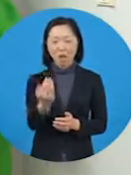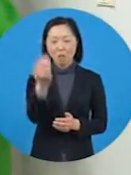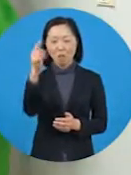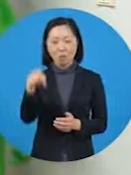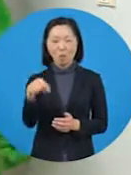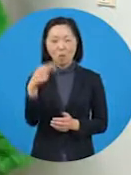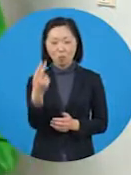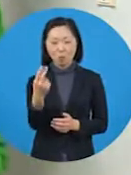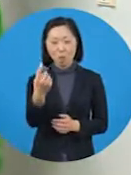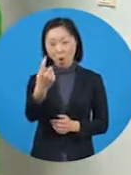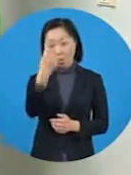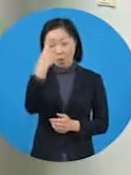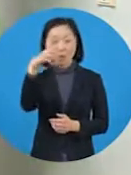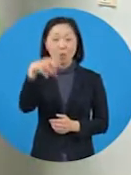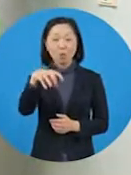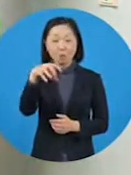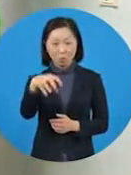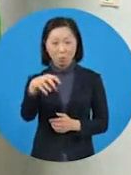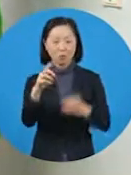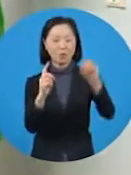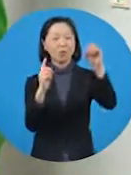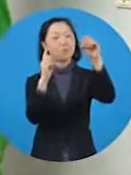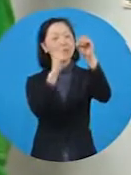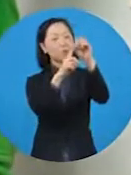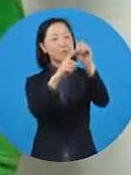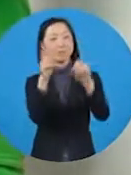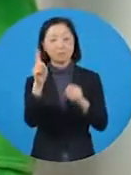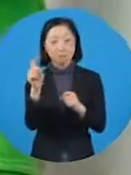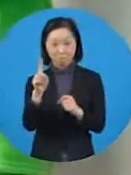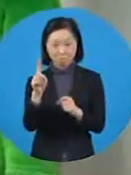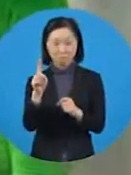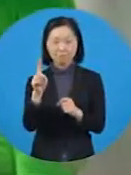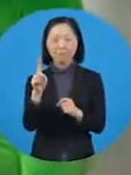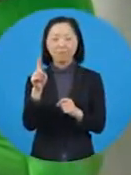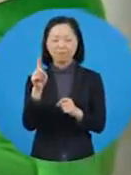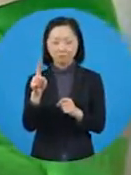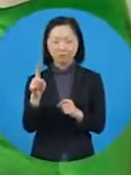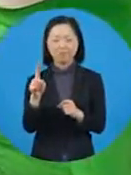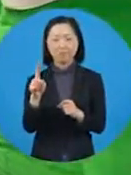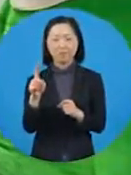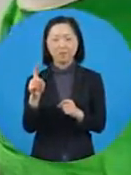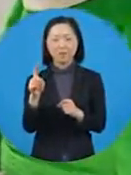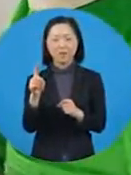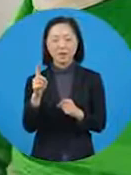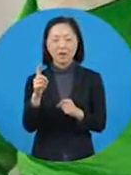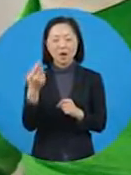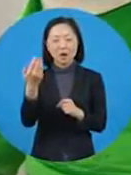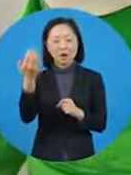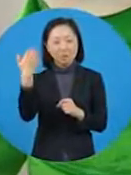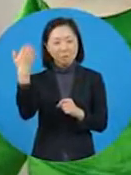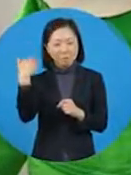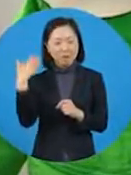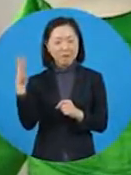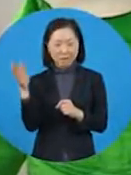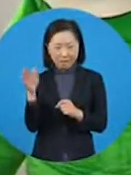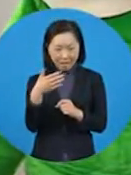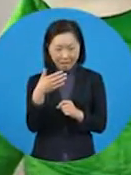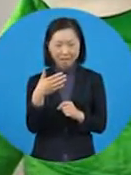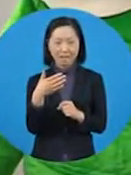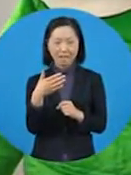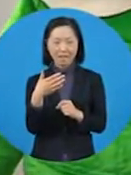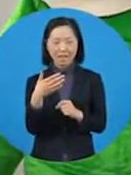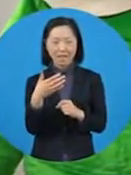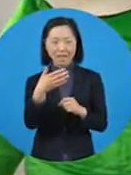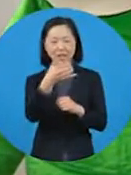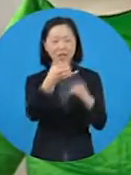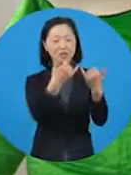こちらのマナポートはどのような目的でオープンしたんですか？ はい、もともと大原社会教育会館